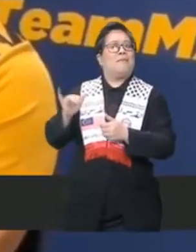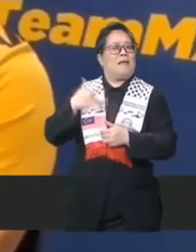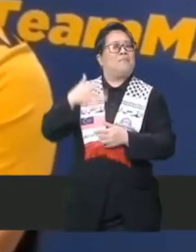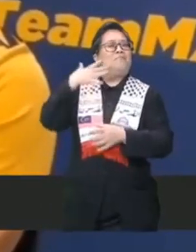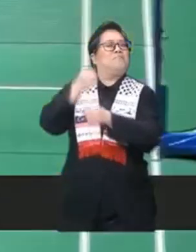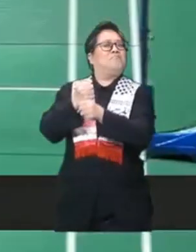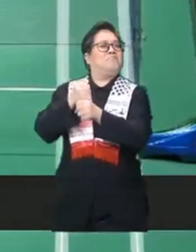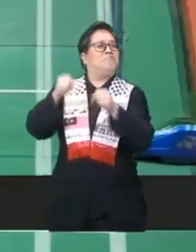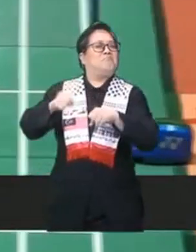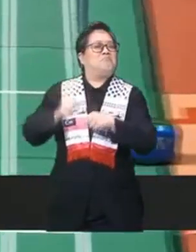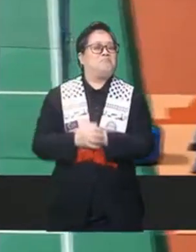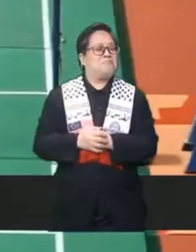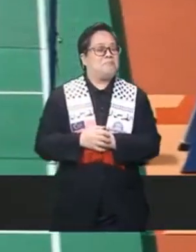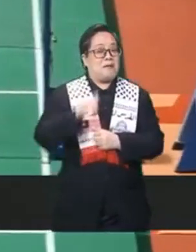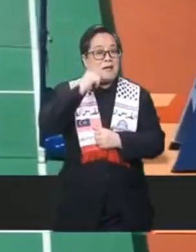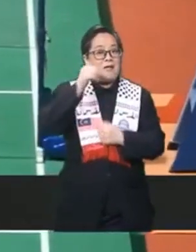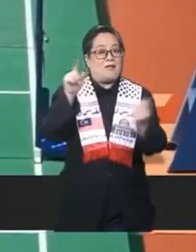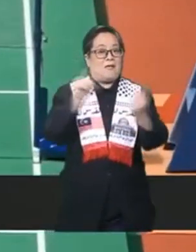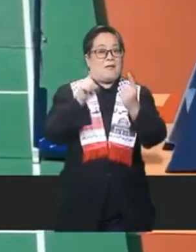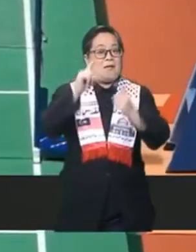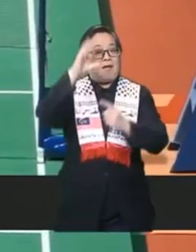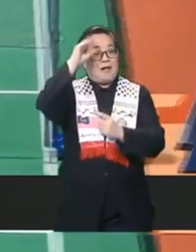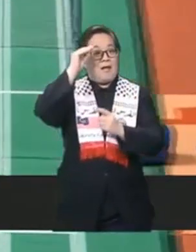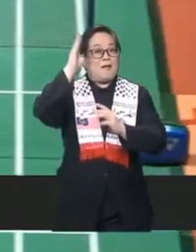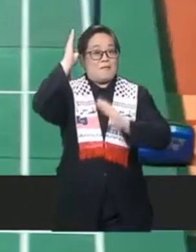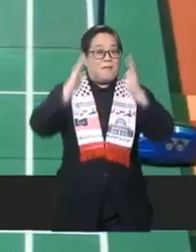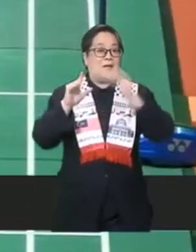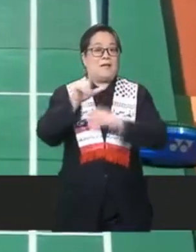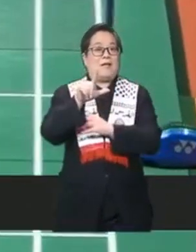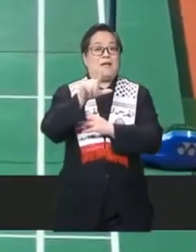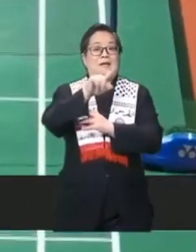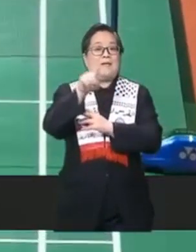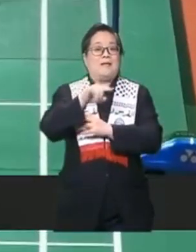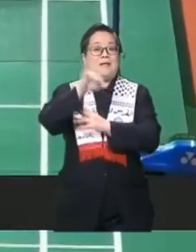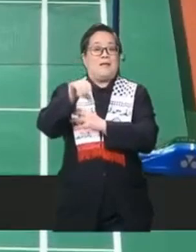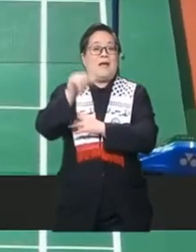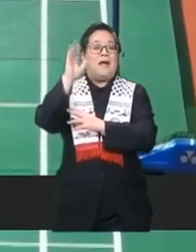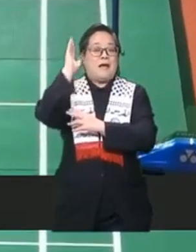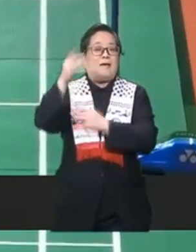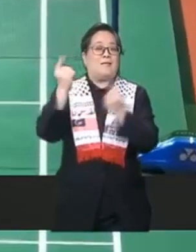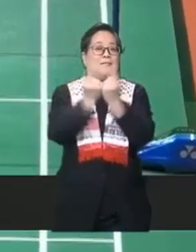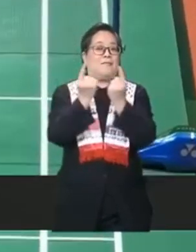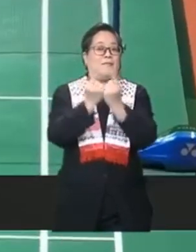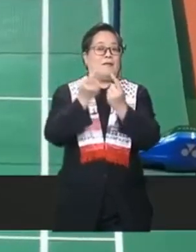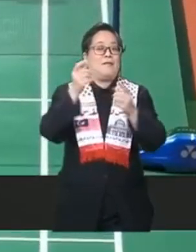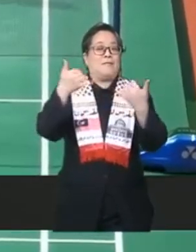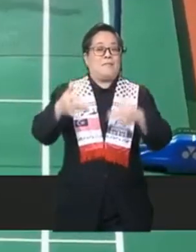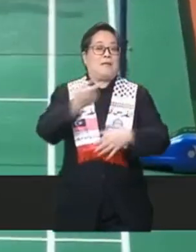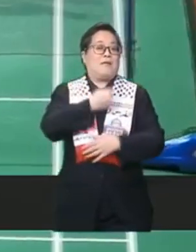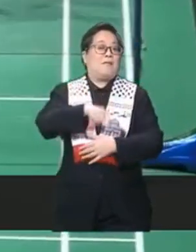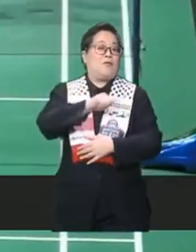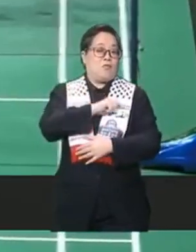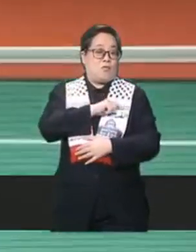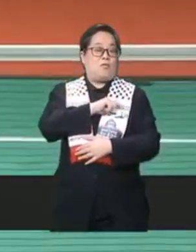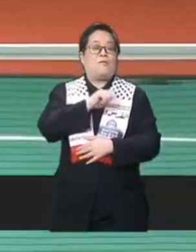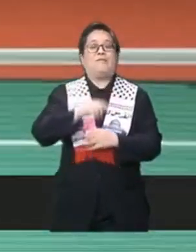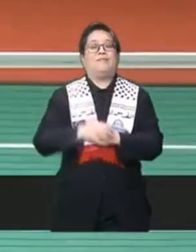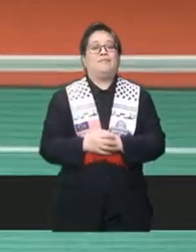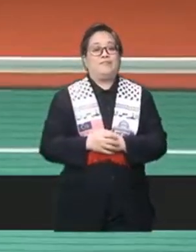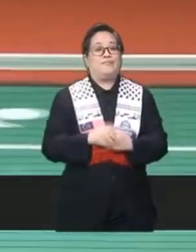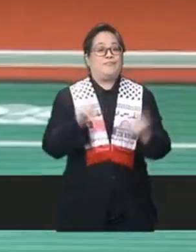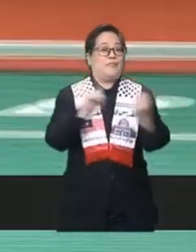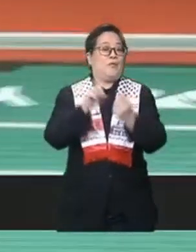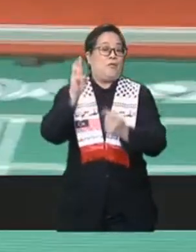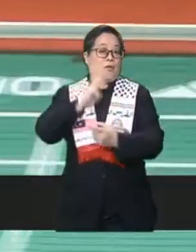confident. Esok, pemain perseorangan lelaki Lizzie Jia dijadualkan bertemu pemain berpengalaman dari Spanyol Pablo Abian, manakala